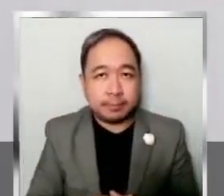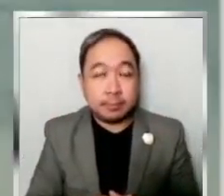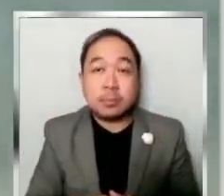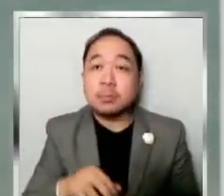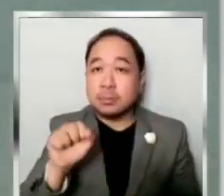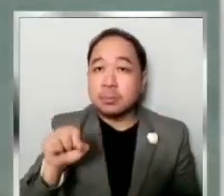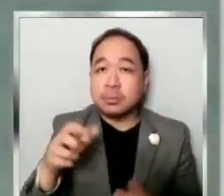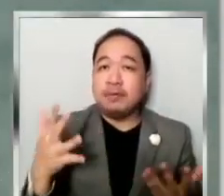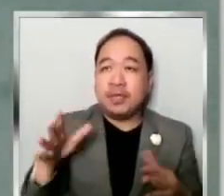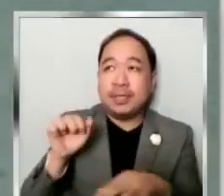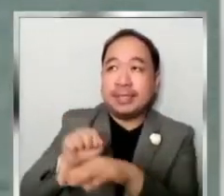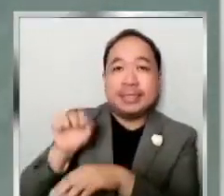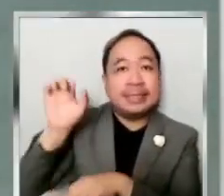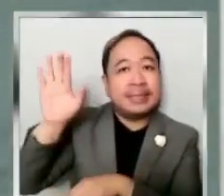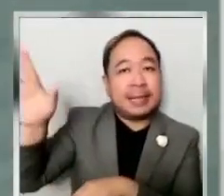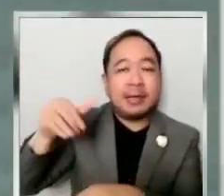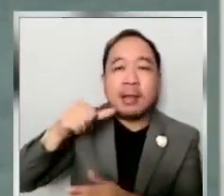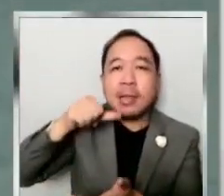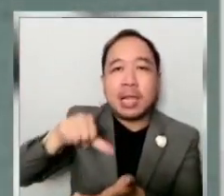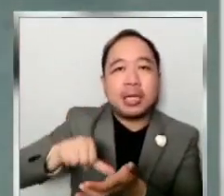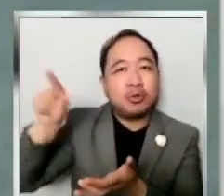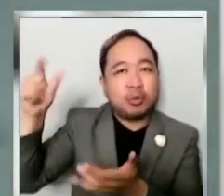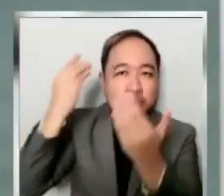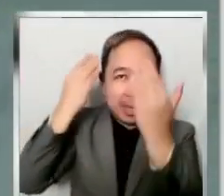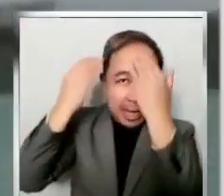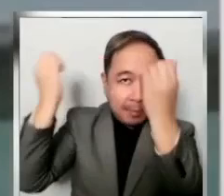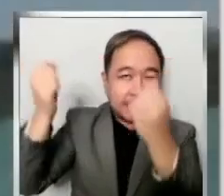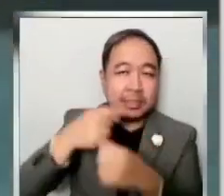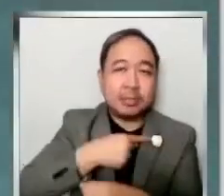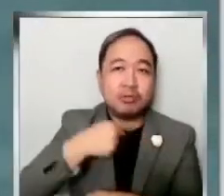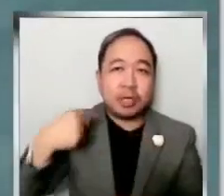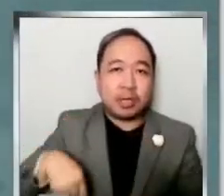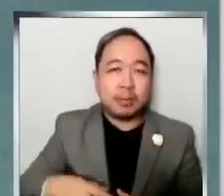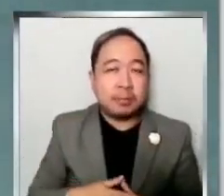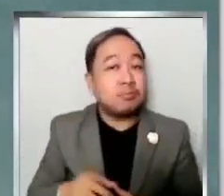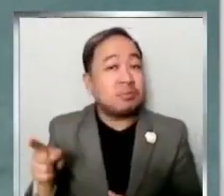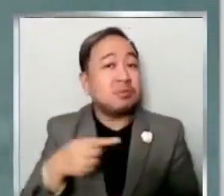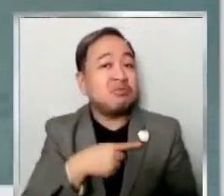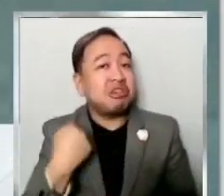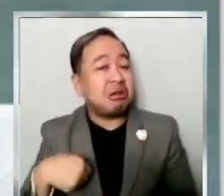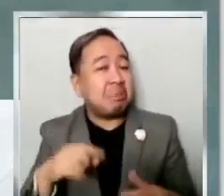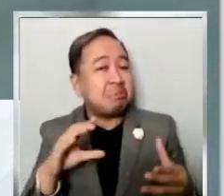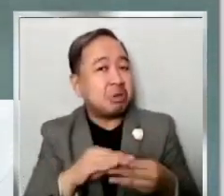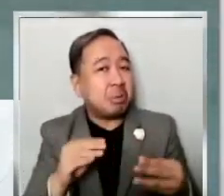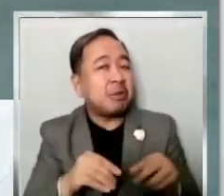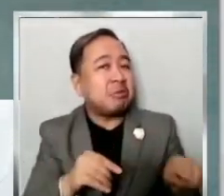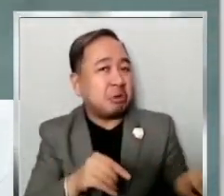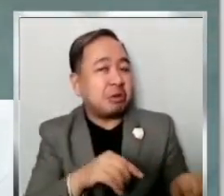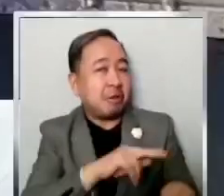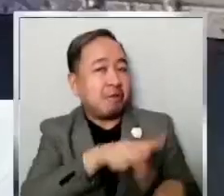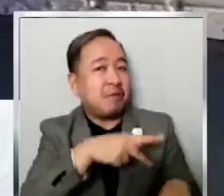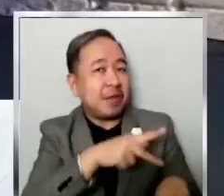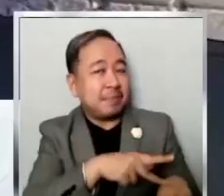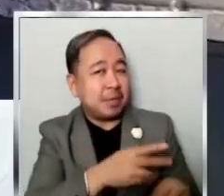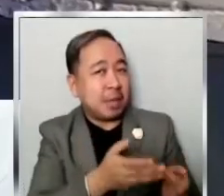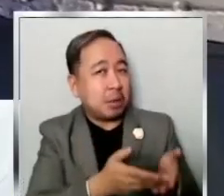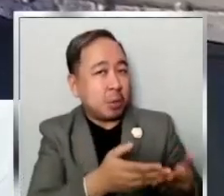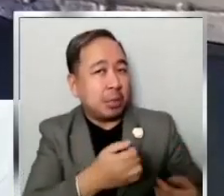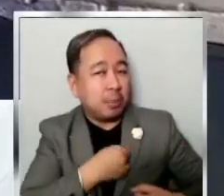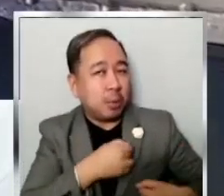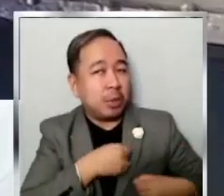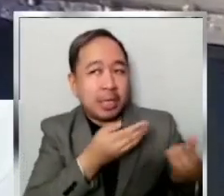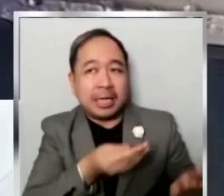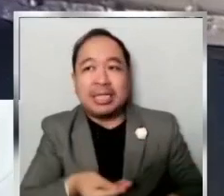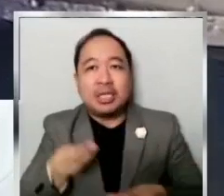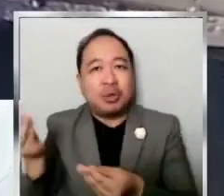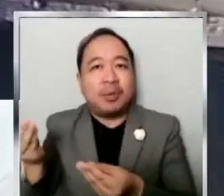of China. Iginigiit kasi ng China na kusang ibinigay sa kanila ng Philippine Navy ang floating debris na bahagi